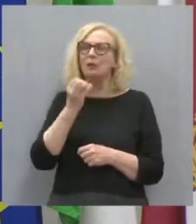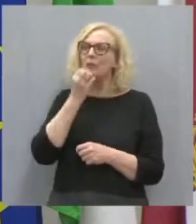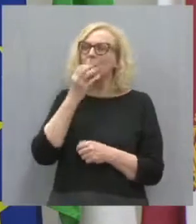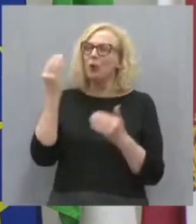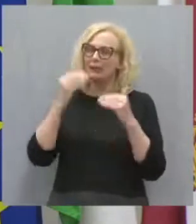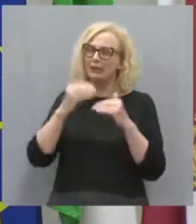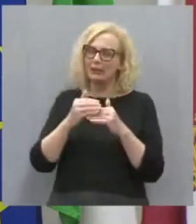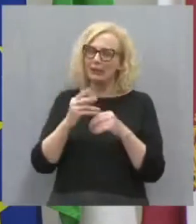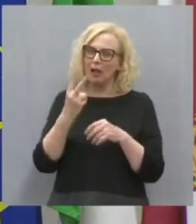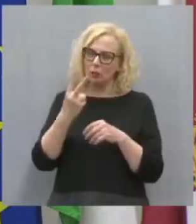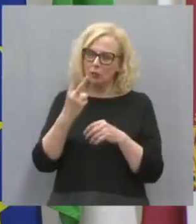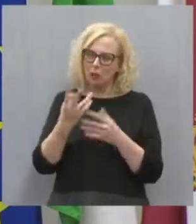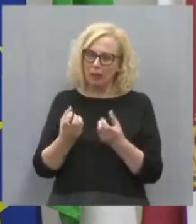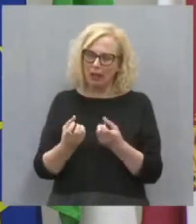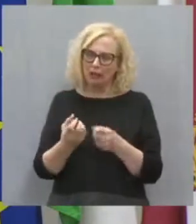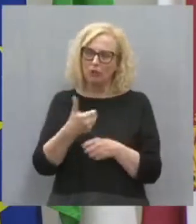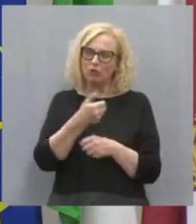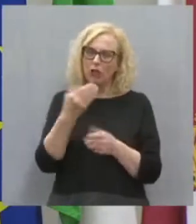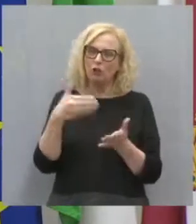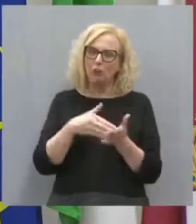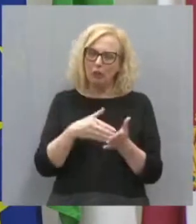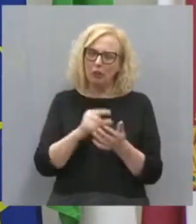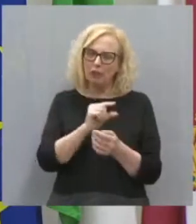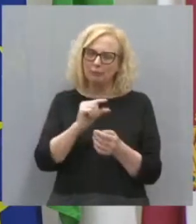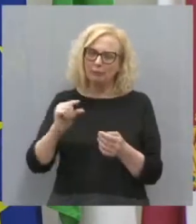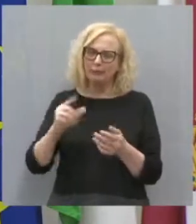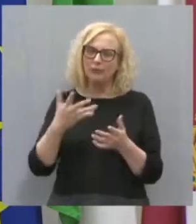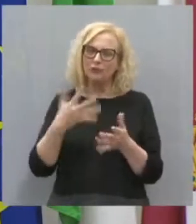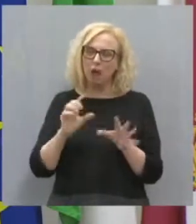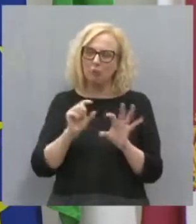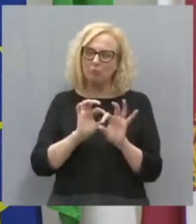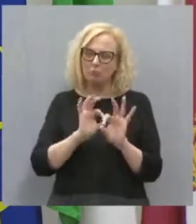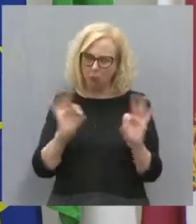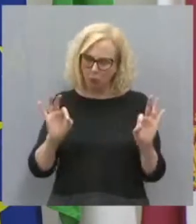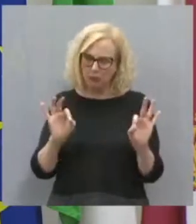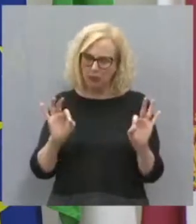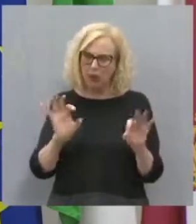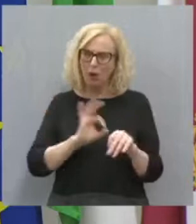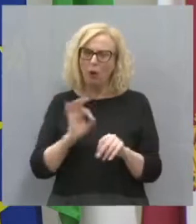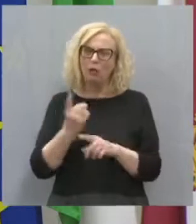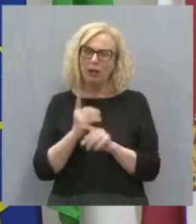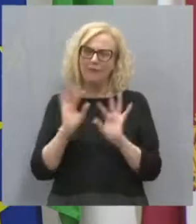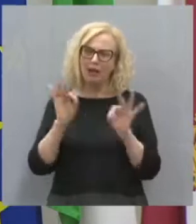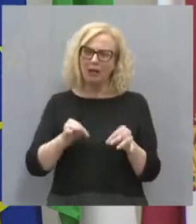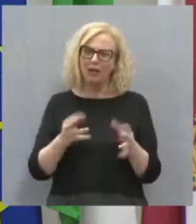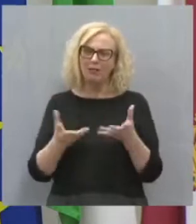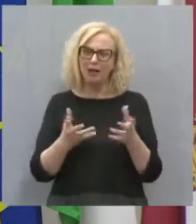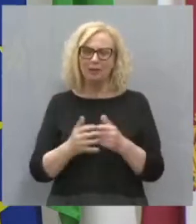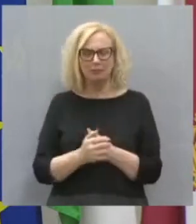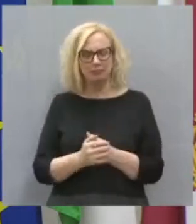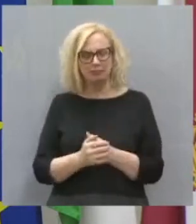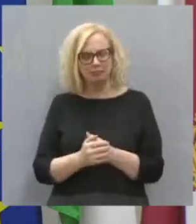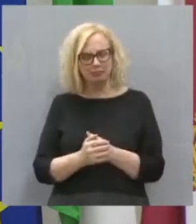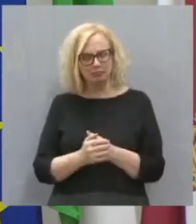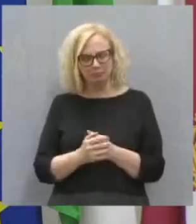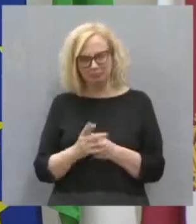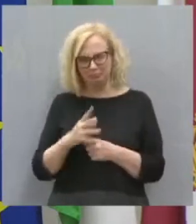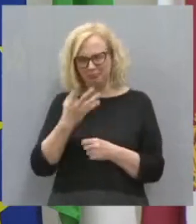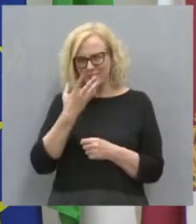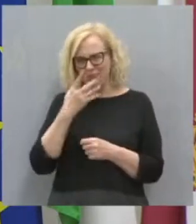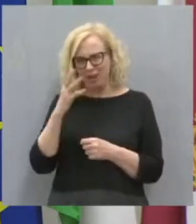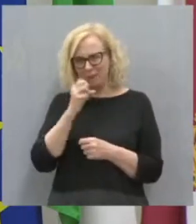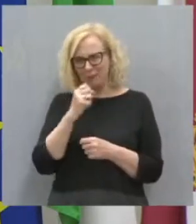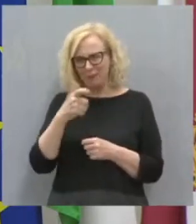intanto capire queste 100mila dosi le avete già cioè ci sono già stanno arrivando e no però per capire no perché le